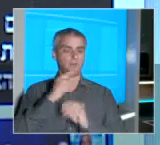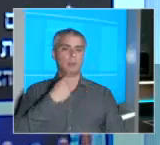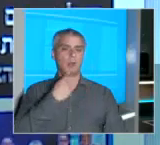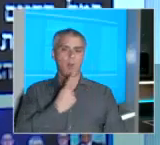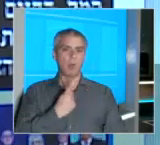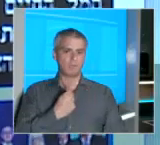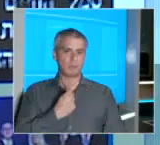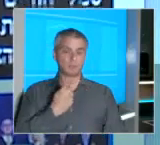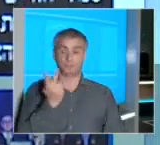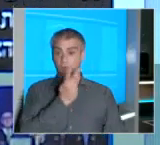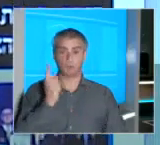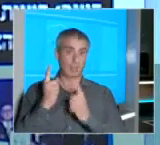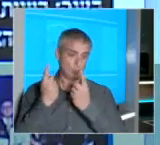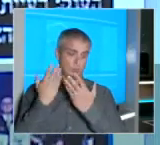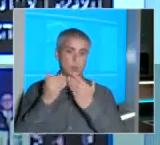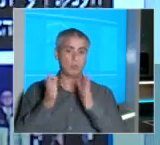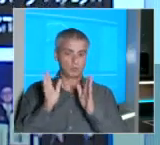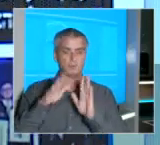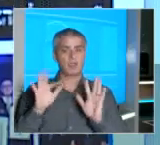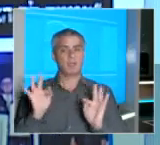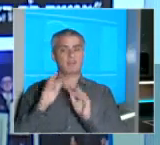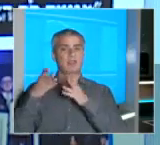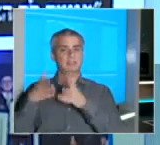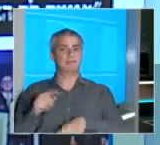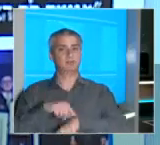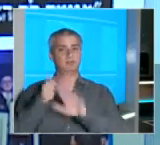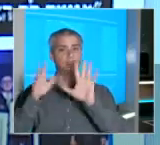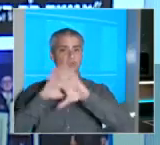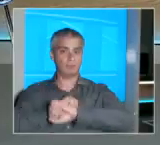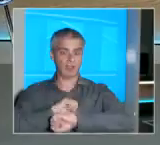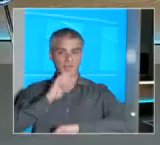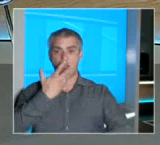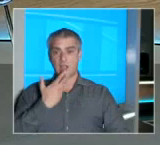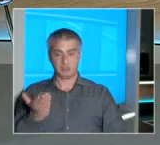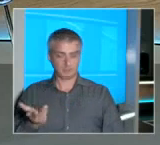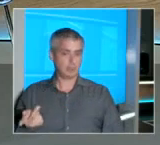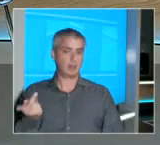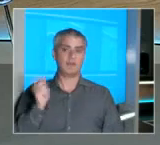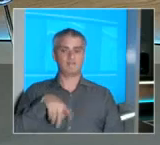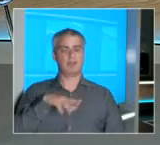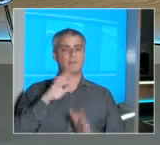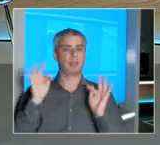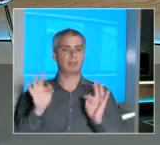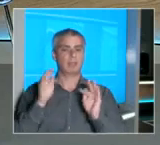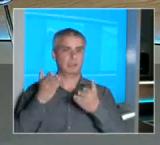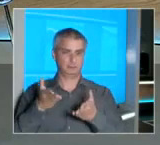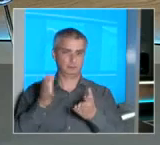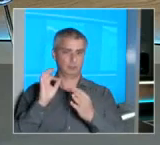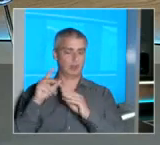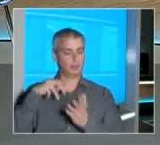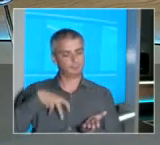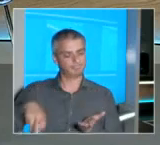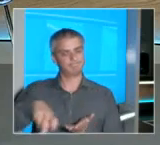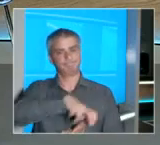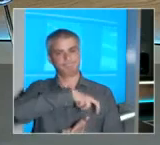לומר ששני האירועים יהיו פתוחים, גם טקס ההלוויה בשעה 6 בערב בהר הרצל בירושלים, וגם הטקס הזה של המעבר על